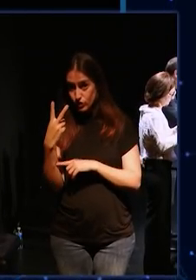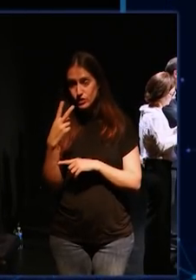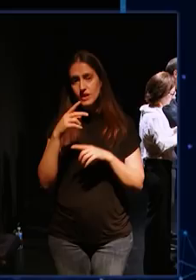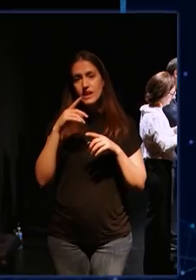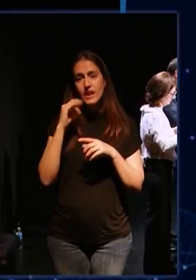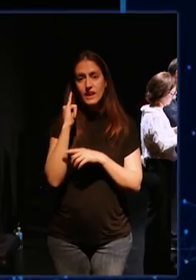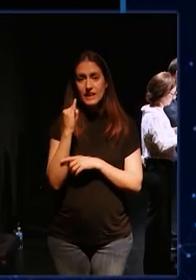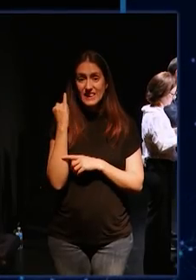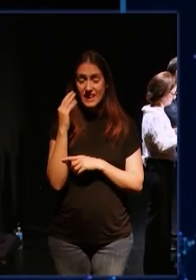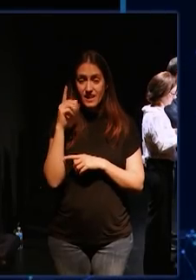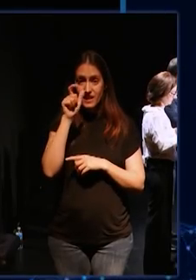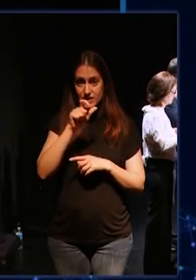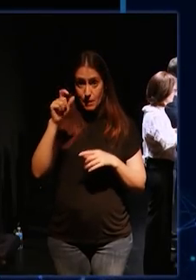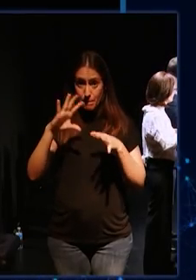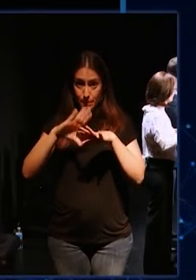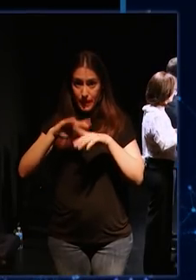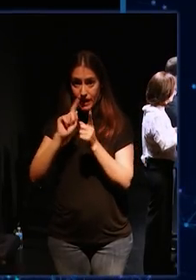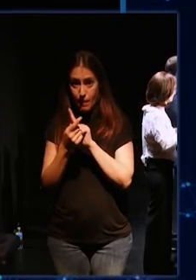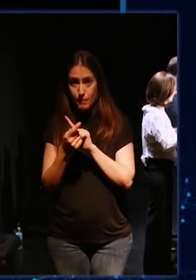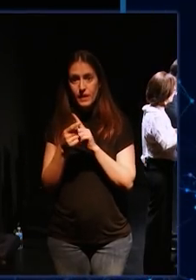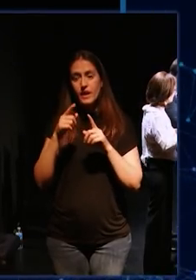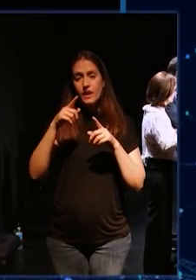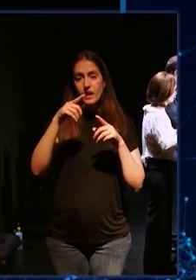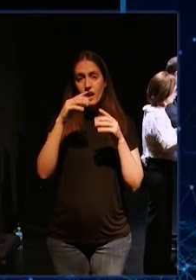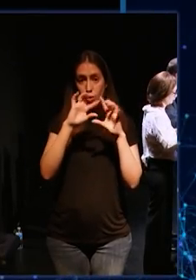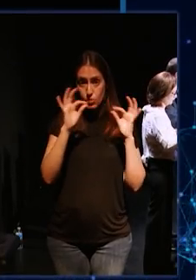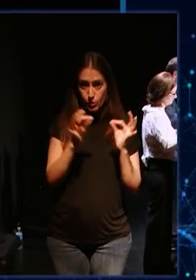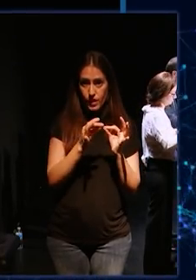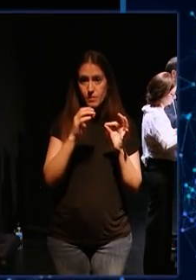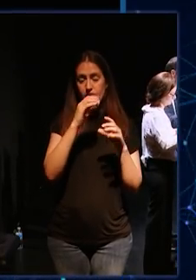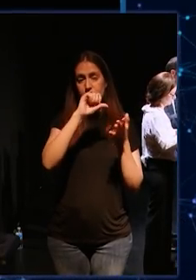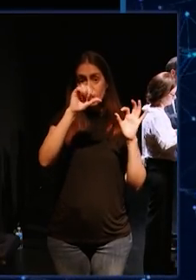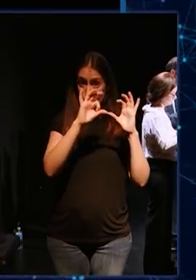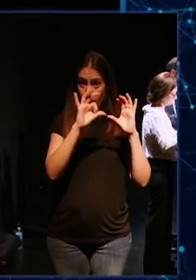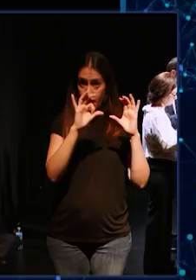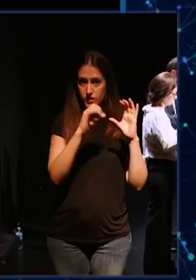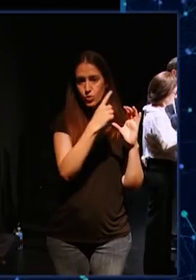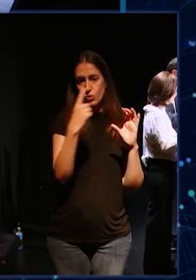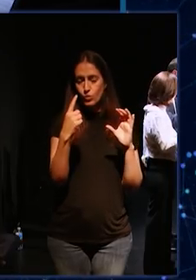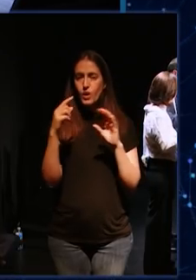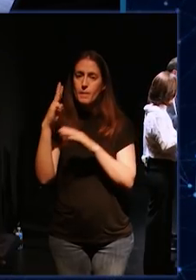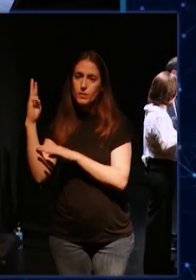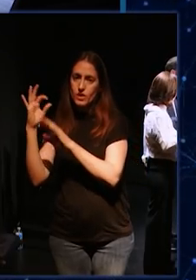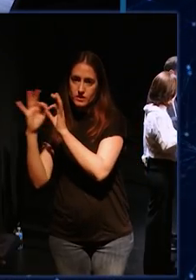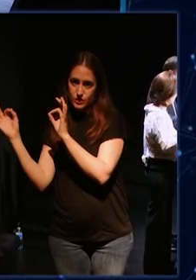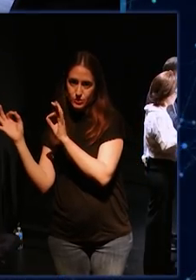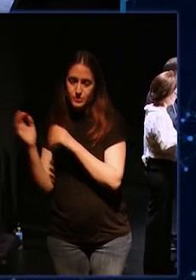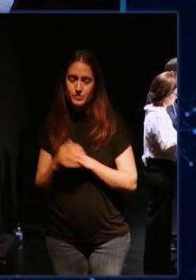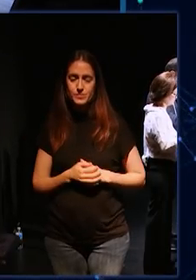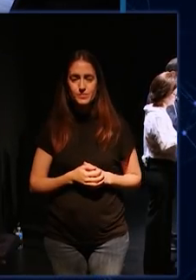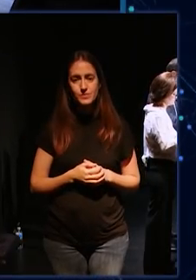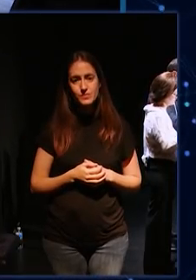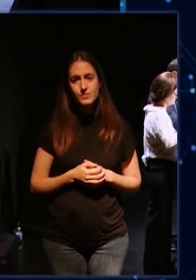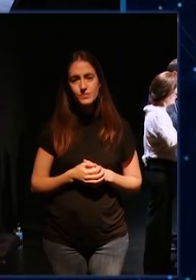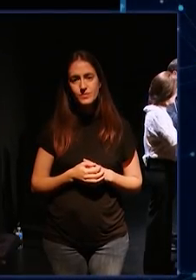Canvi, En Comú Podem i Ciutadans es quedarien amb un regidor i que el Partit Popular es quedaria fora. Aquesta és la porra, si no ho